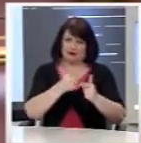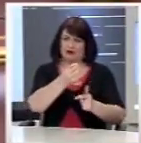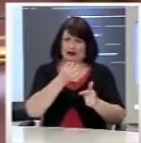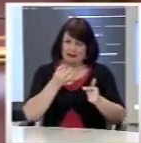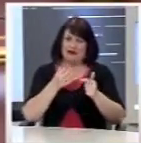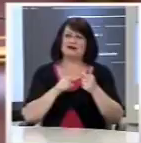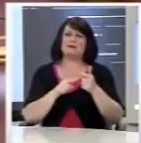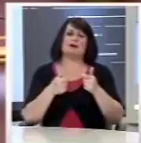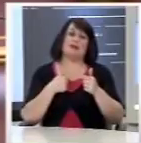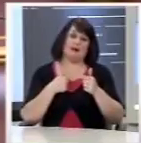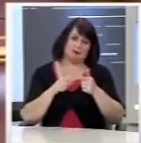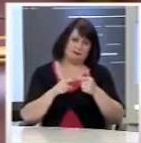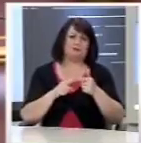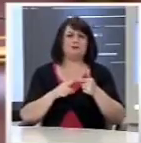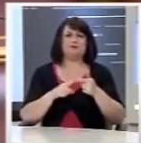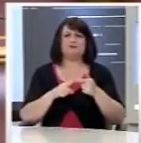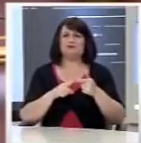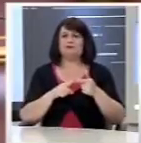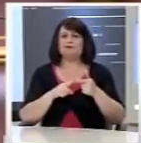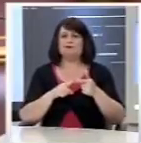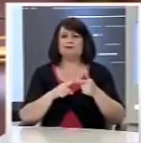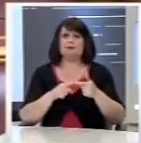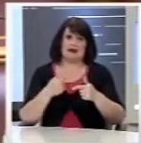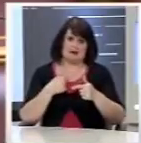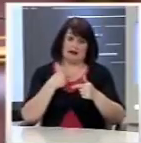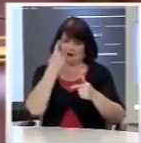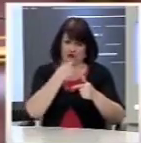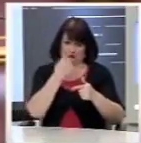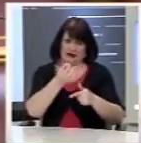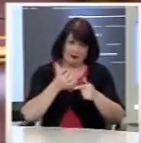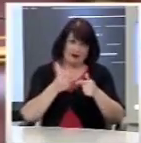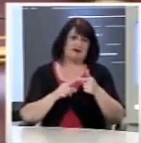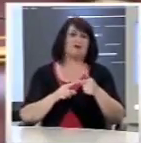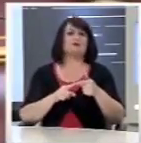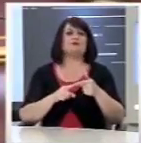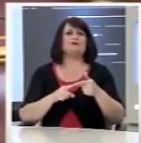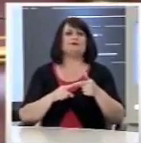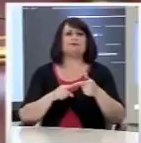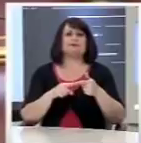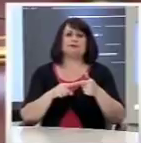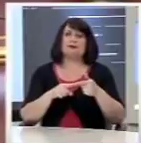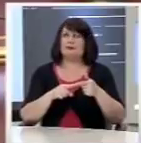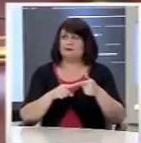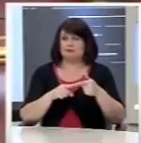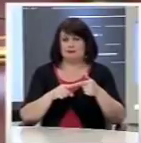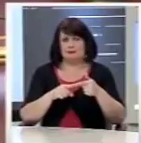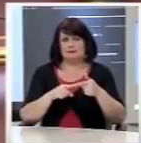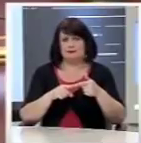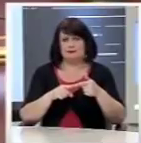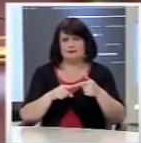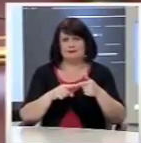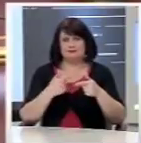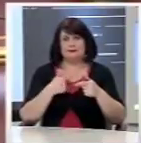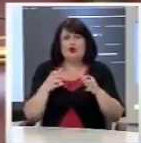κύριε Μητσοτάκη, προηγουμένως σε μένα, λέγοντάς μου για τις